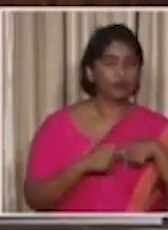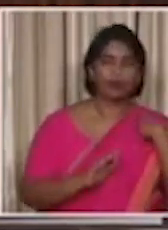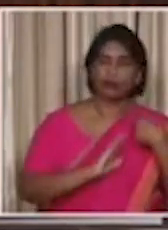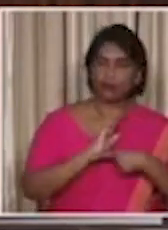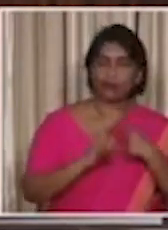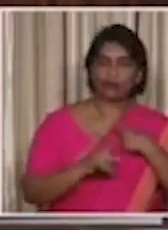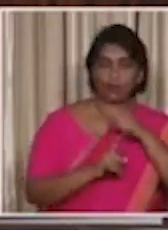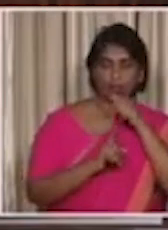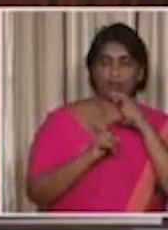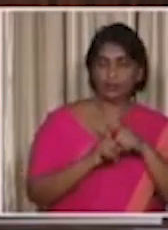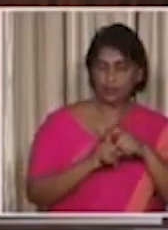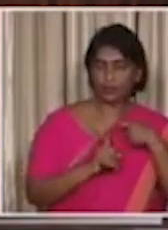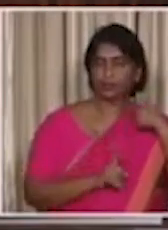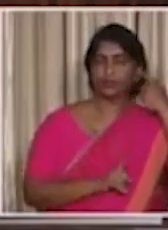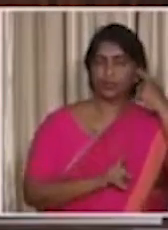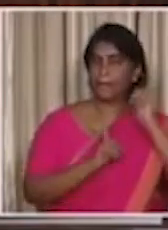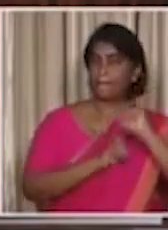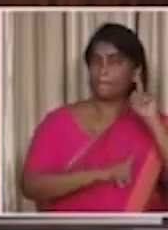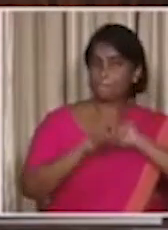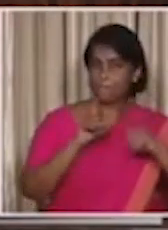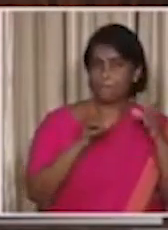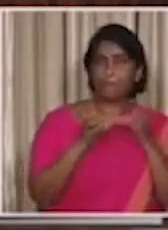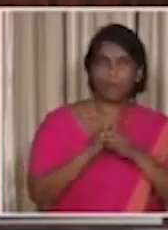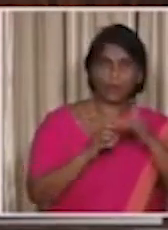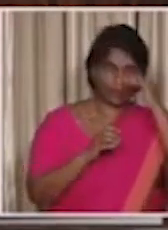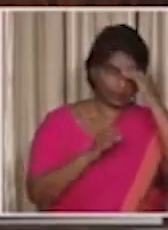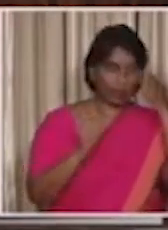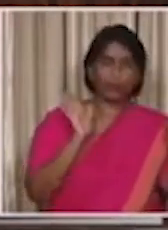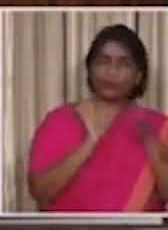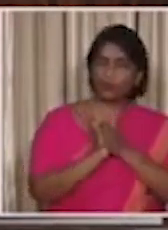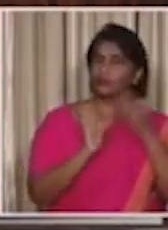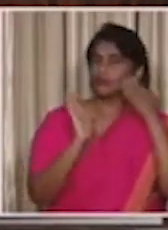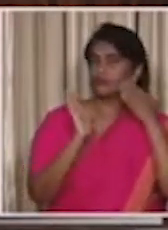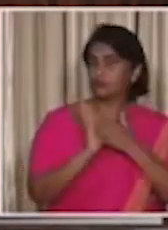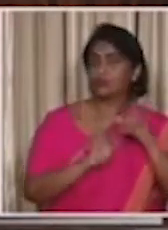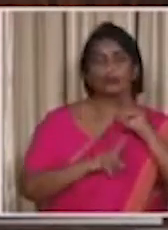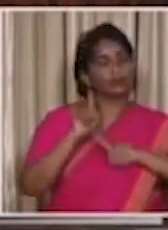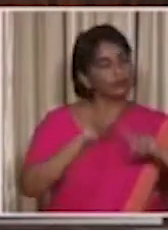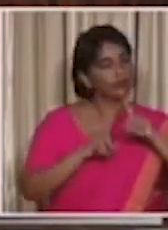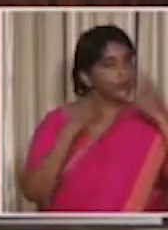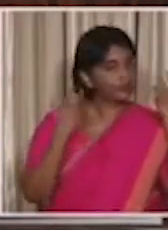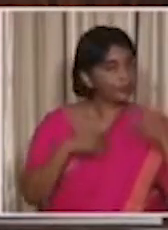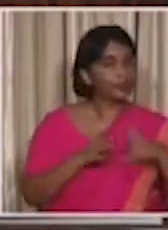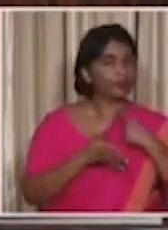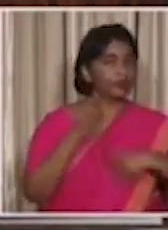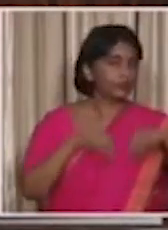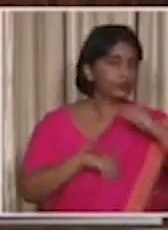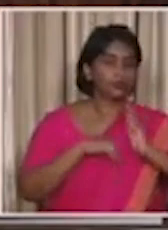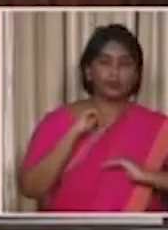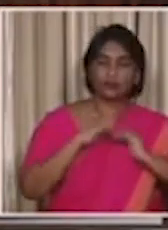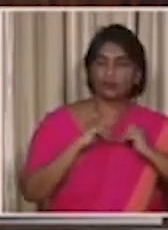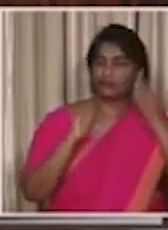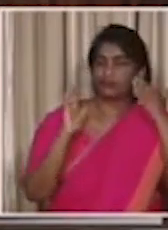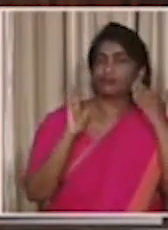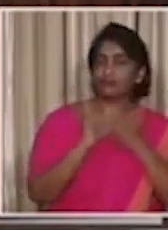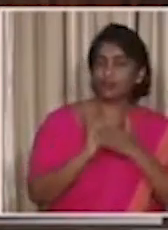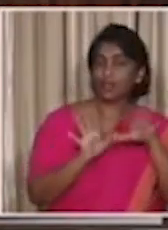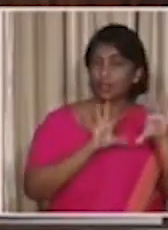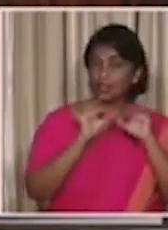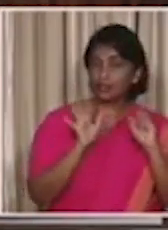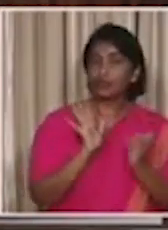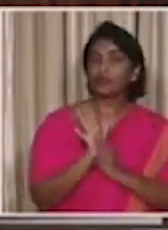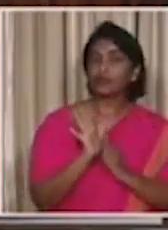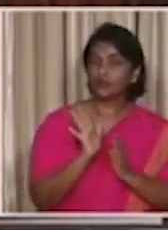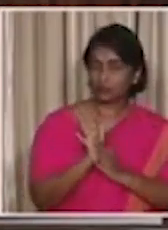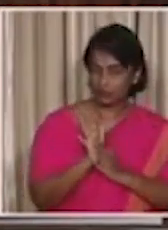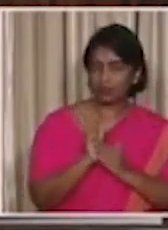රටම තදින් දැනෙනවා. පාර්ලිමේන්තු පක්ෂනායකින් සමග මේ පිළිබඳ සාකච්ඡා කොට මැතිවන ක්‍රමවේදය පිළිබඳ තේරීම් කාරක